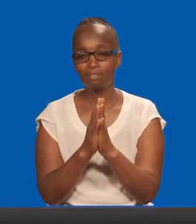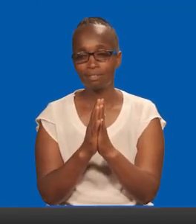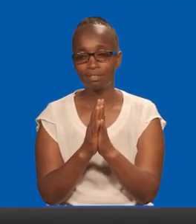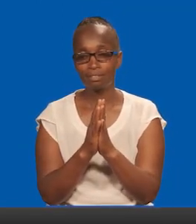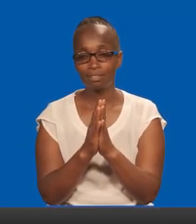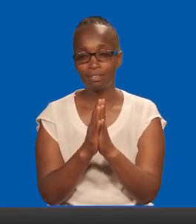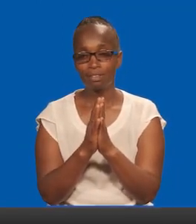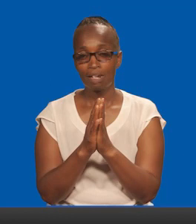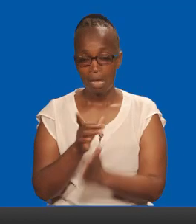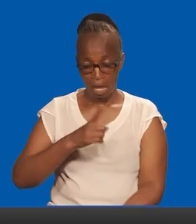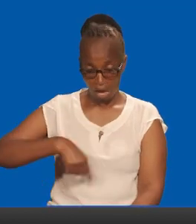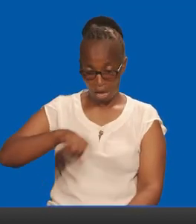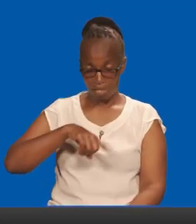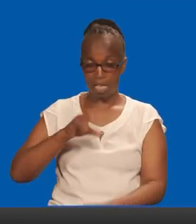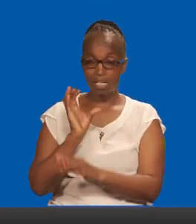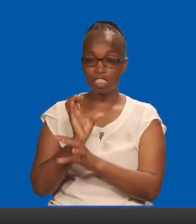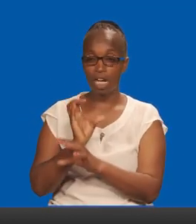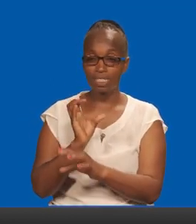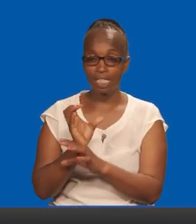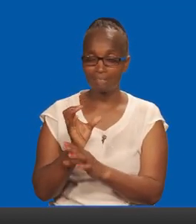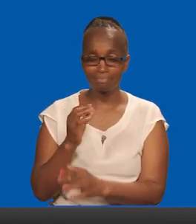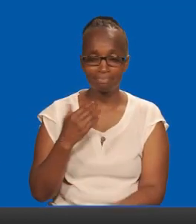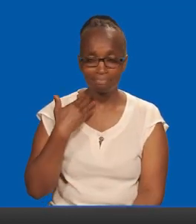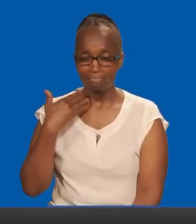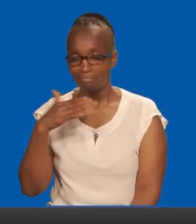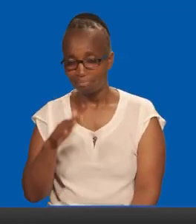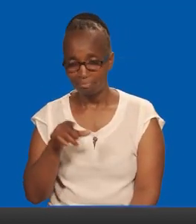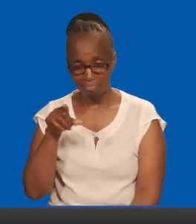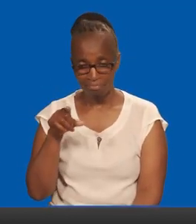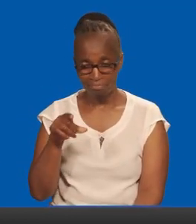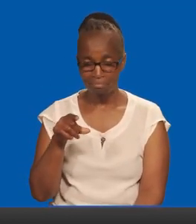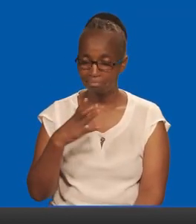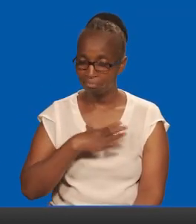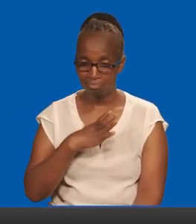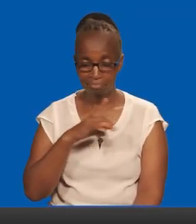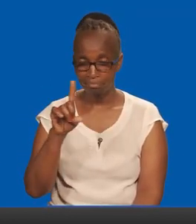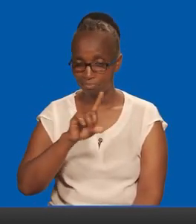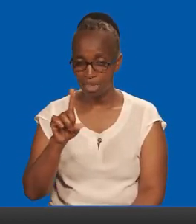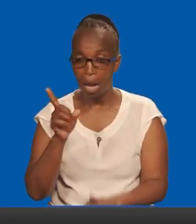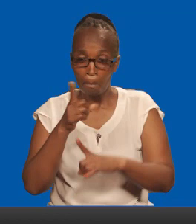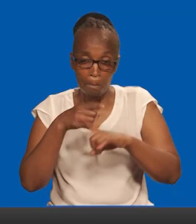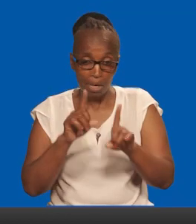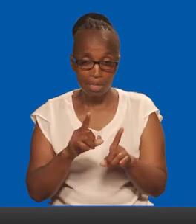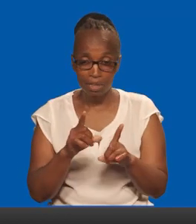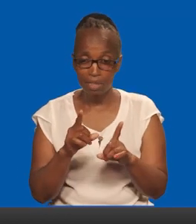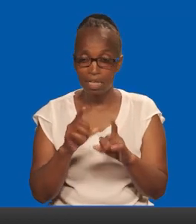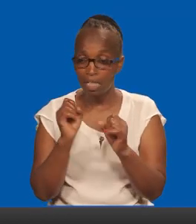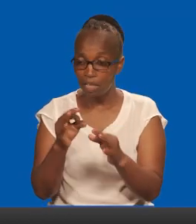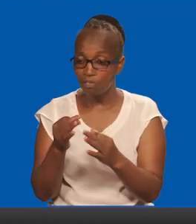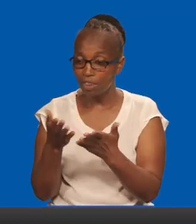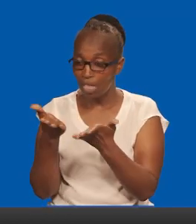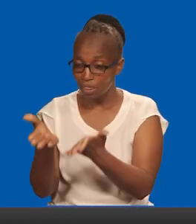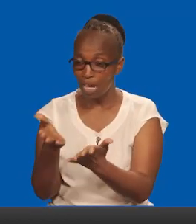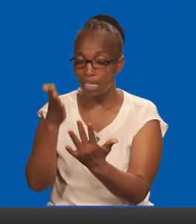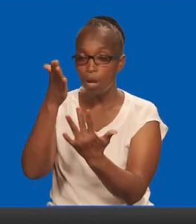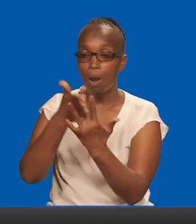hatusemi tuwa tuwachukie lakini Hata wakiwa In